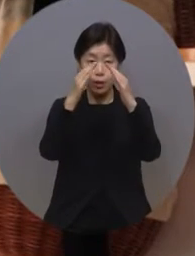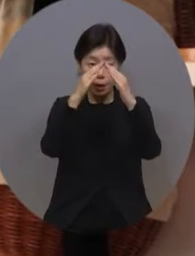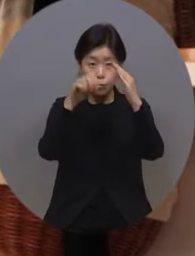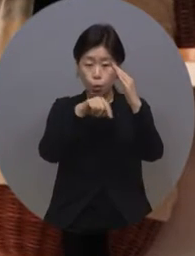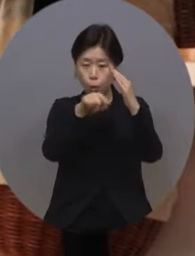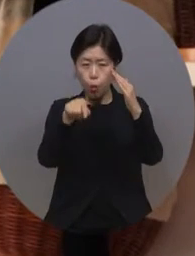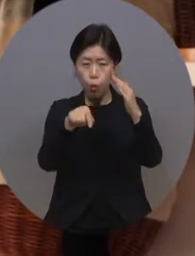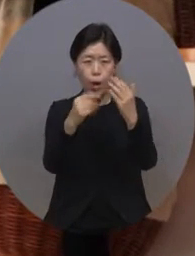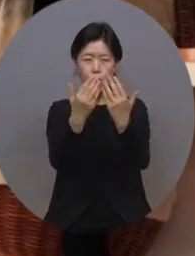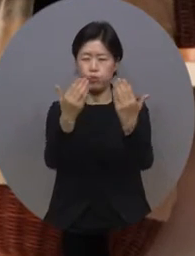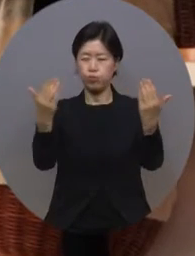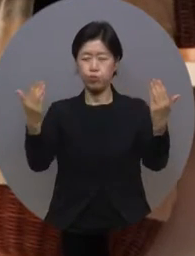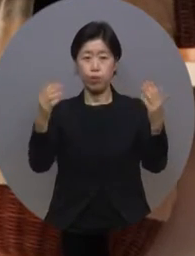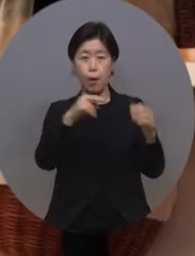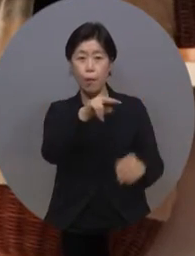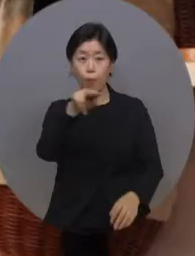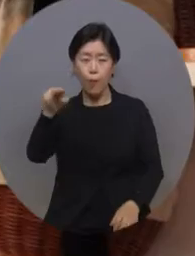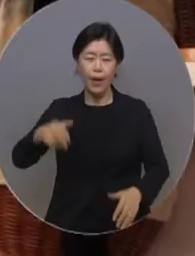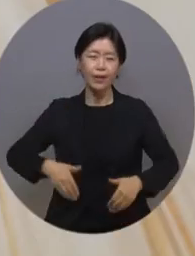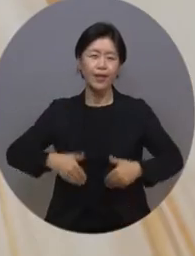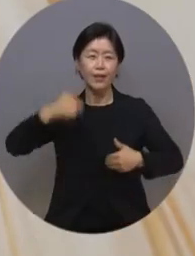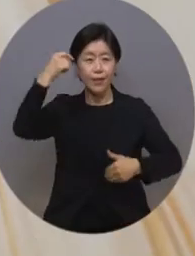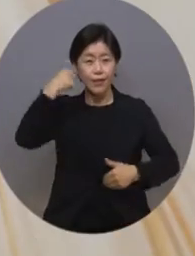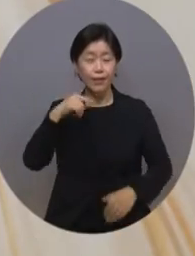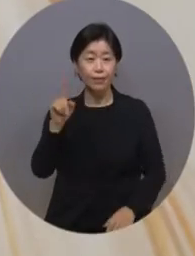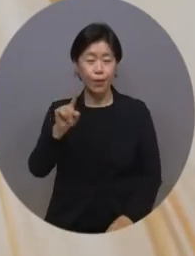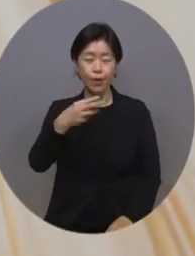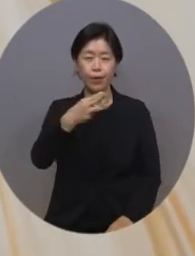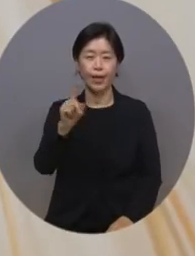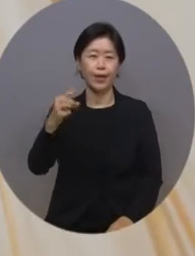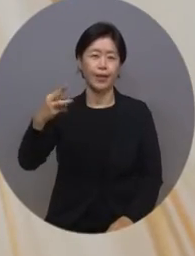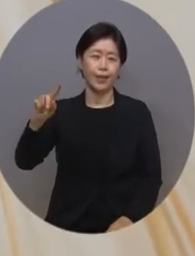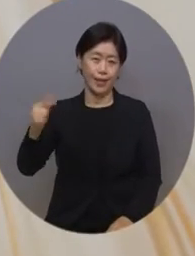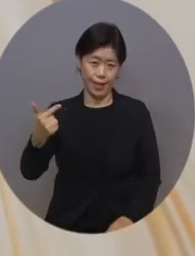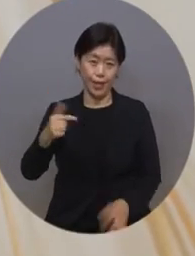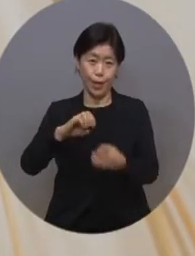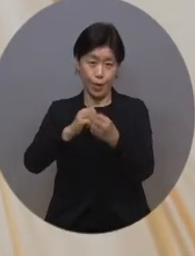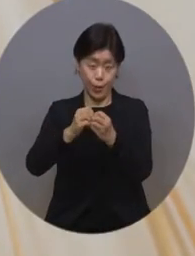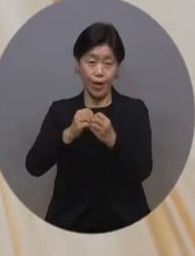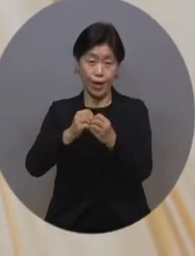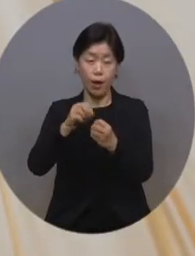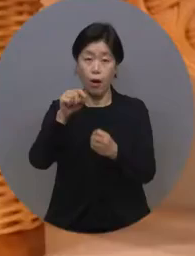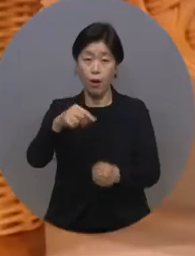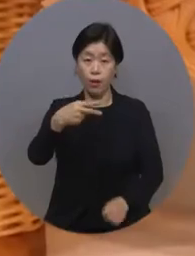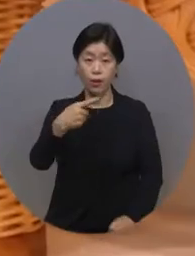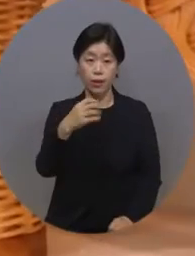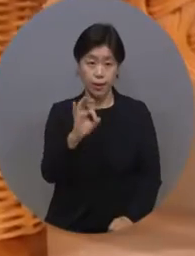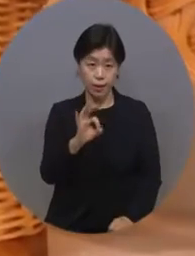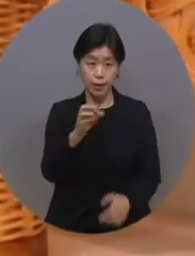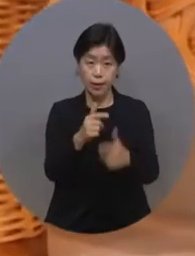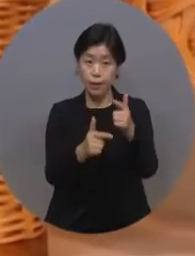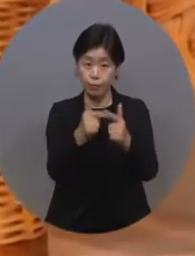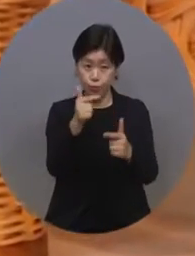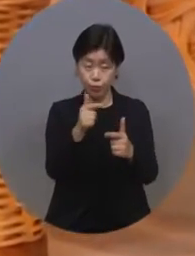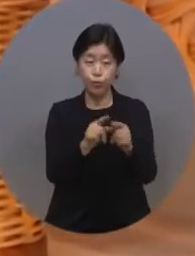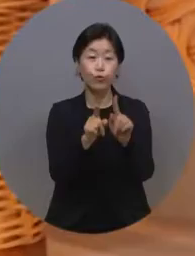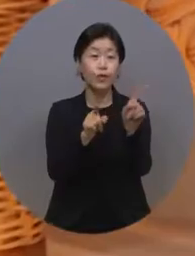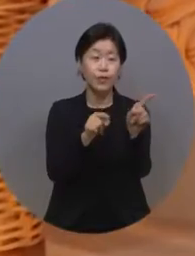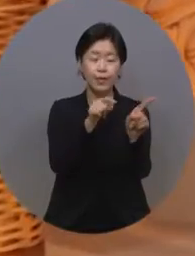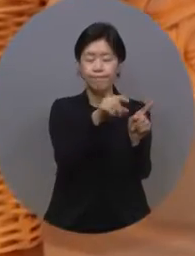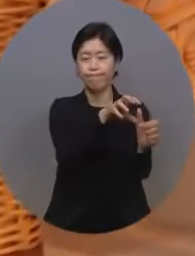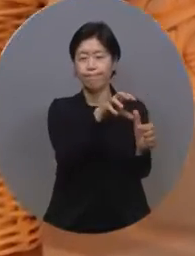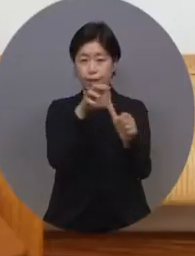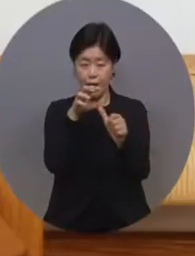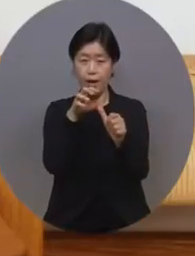느낌을 가득 채울 수 있는 라탄 공예. 라탄 공예는 등나무에서 줄기를 가공해 가방, 바구니, 조명